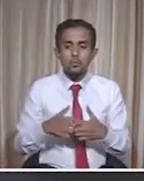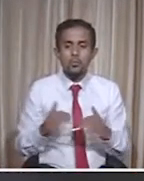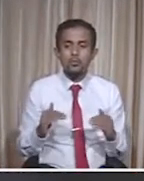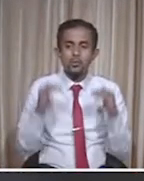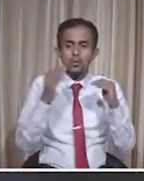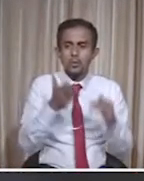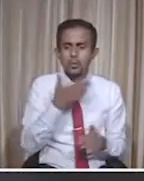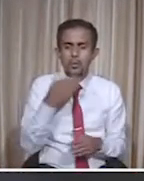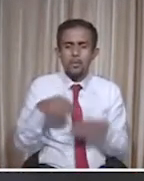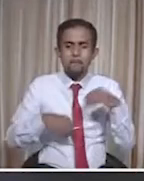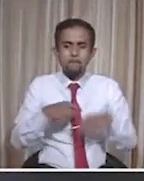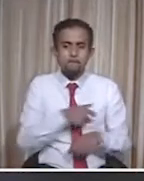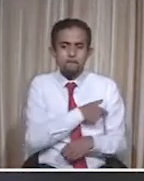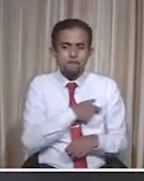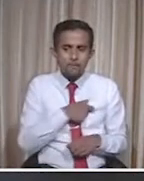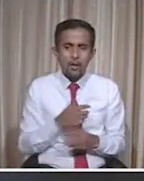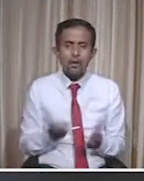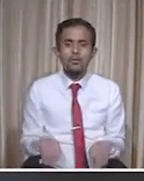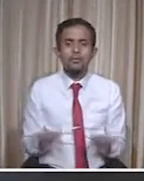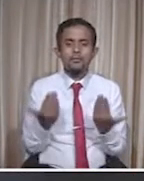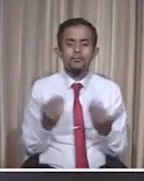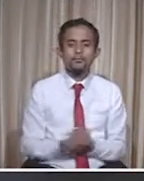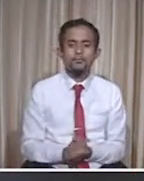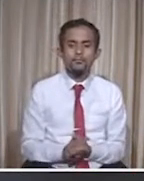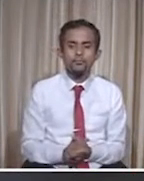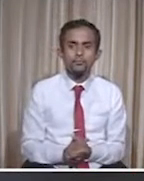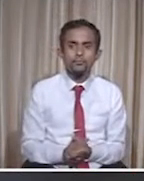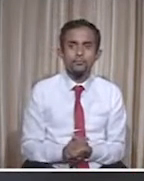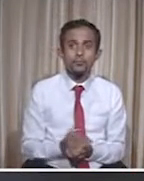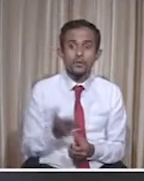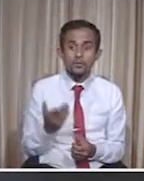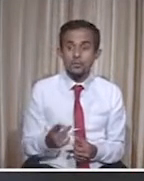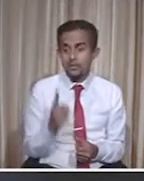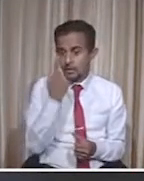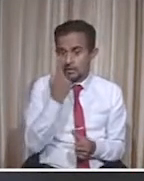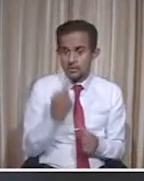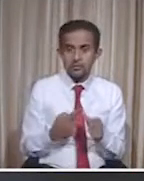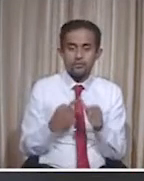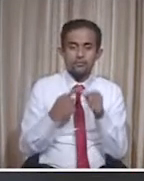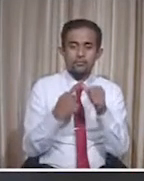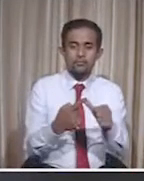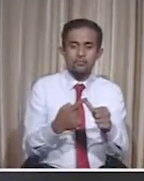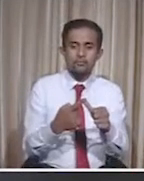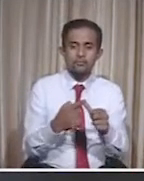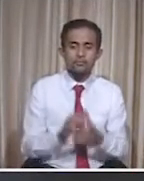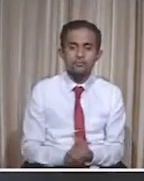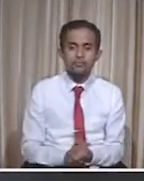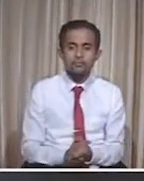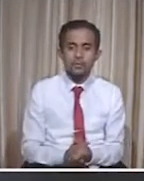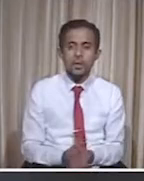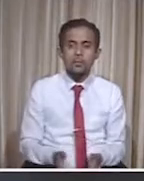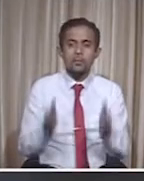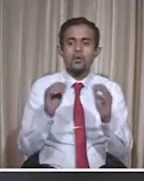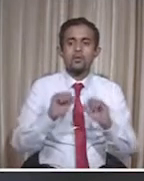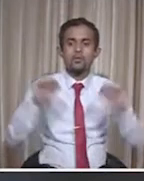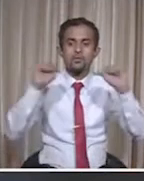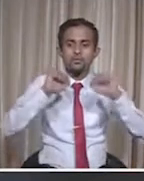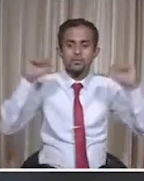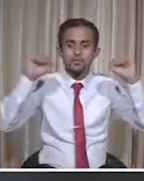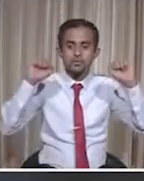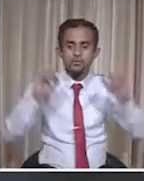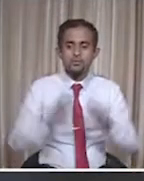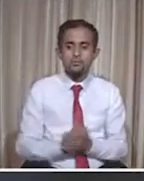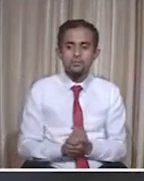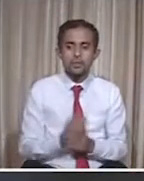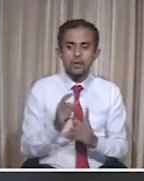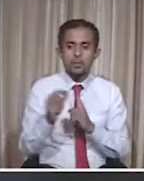ගන්න පුළුවන් දේශපාලන නායකත්වයක් අපි ඇති කරගමු. ඒක තමයි මේකට තියෙන එකම විසඳුම. ඒ මහපාරේ සටන කරවන්න රිසෝටා මිනිත්තු